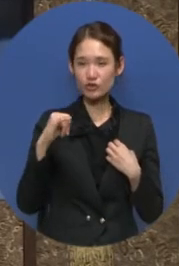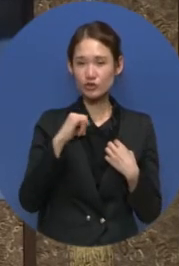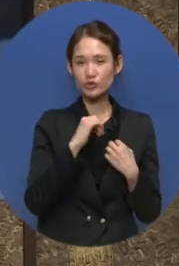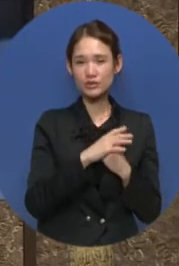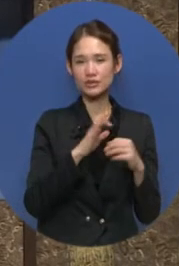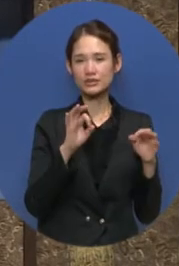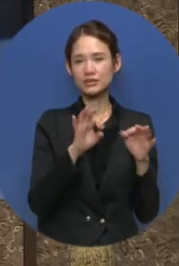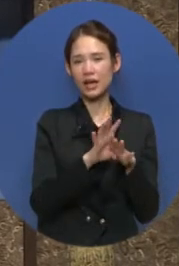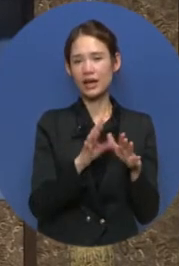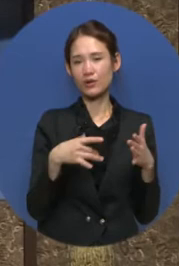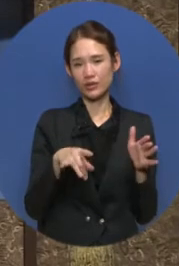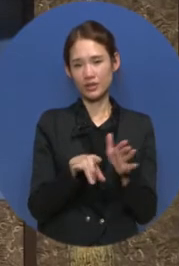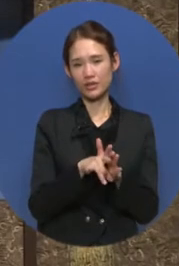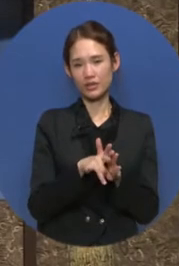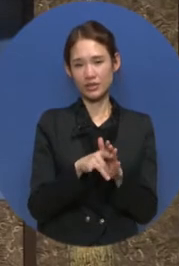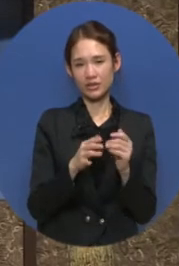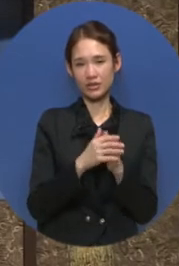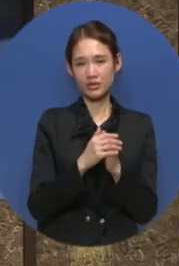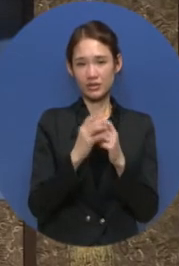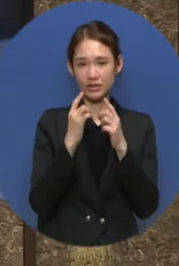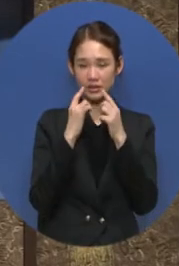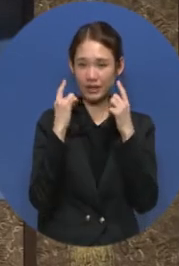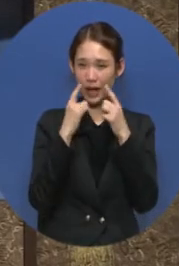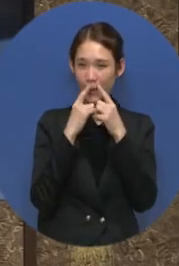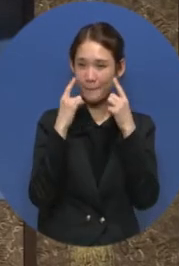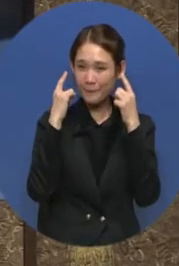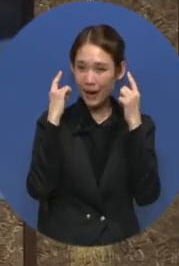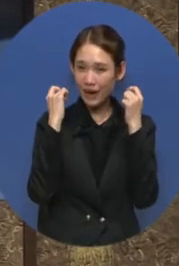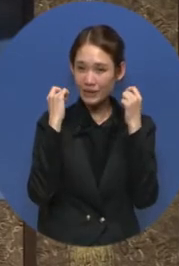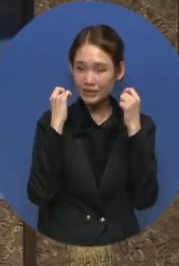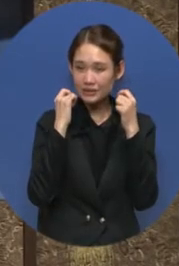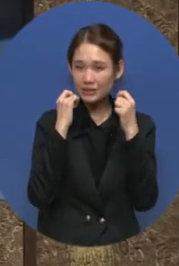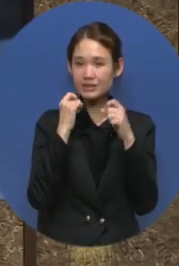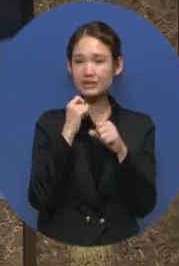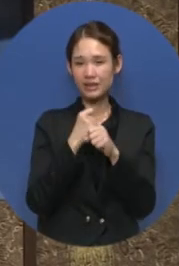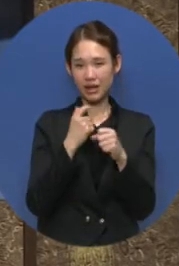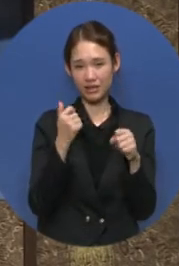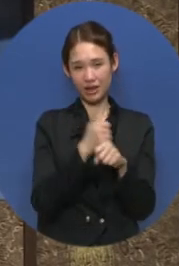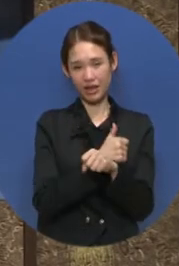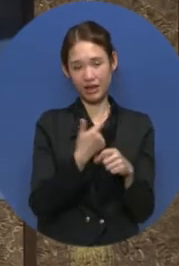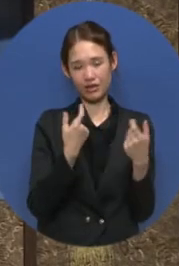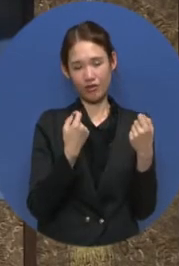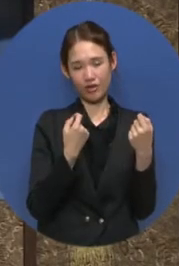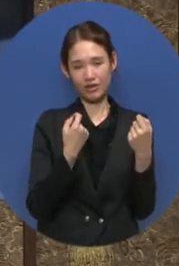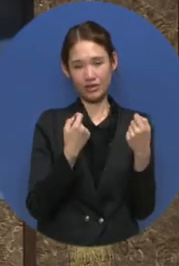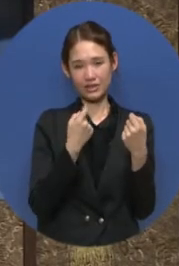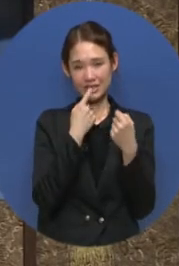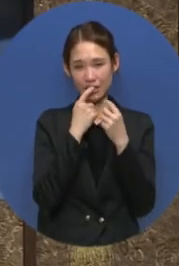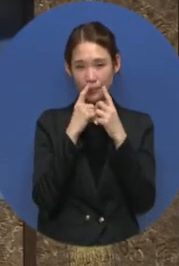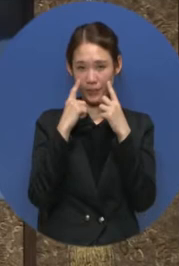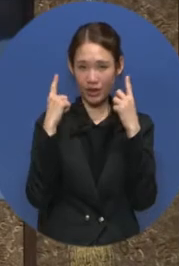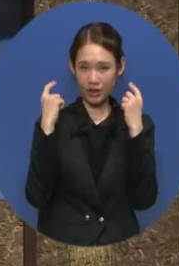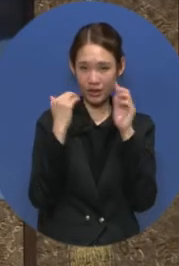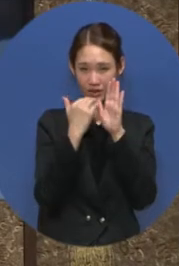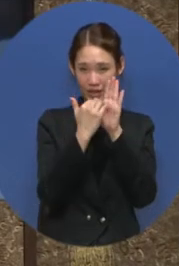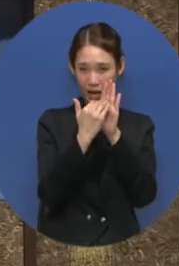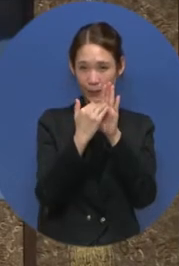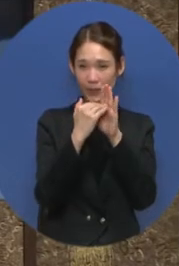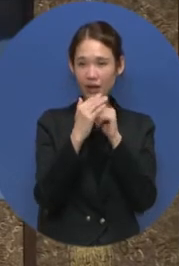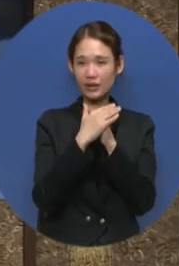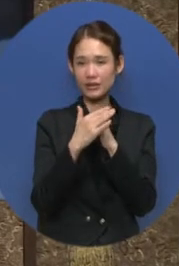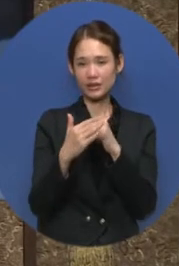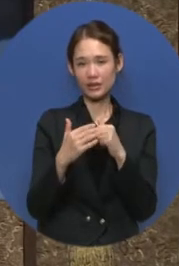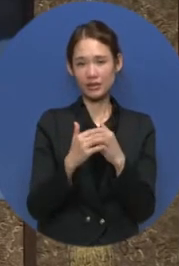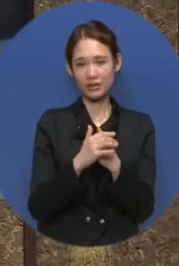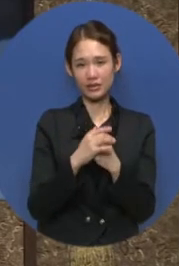수 있도록 미리. 우리가 마스크 쓰잖아요. 그렇죠. 마스크도 이제 그 예방 차원이기 때문에